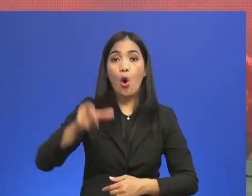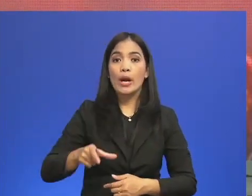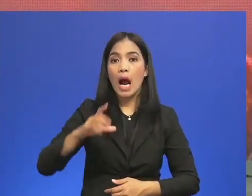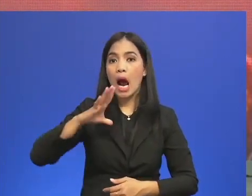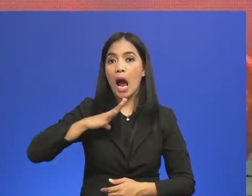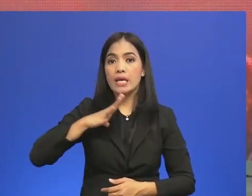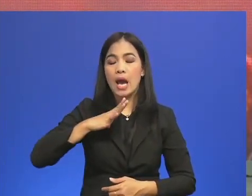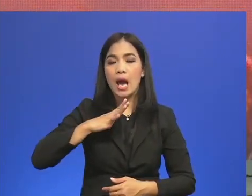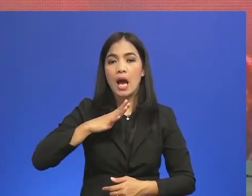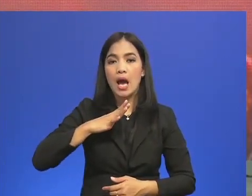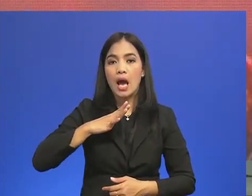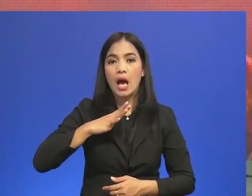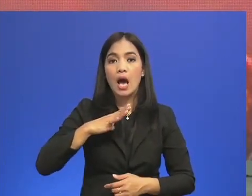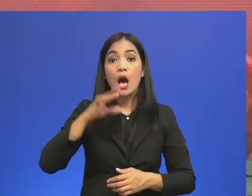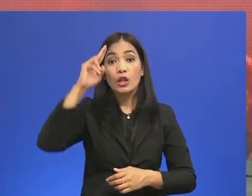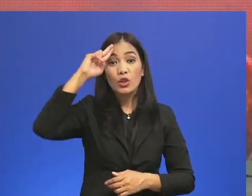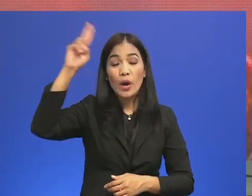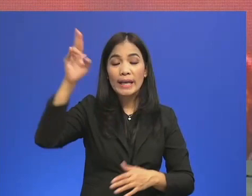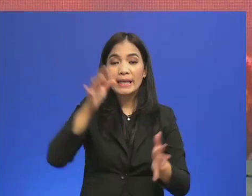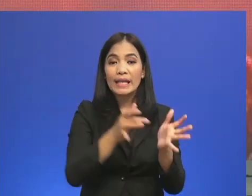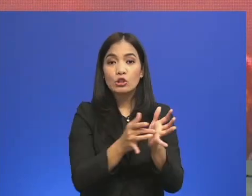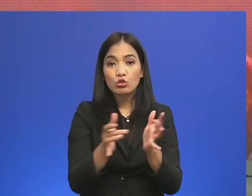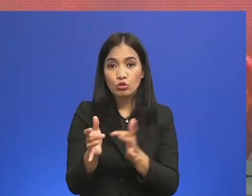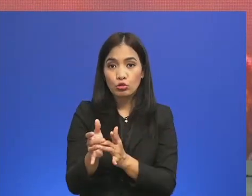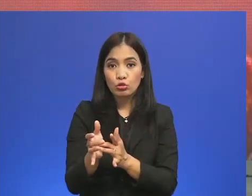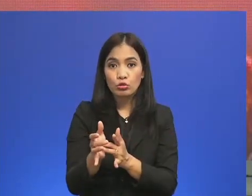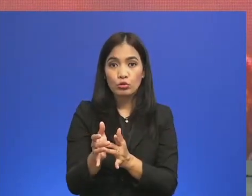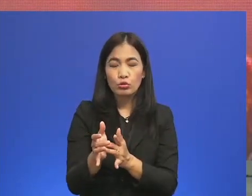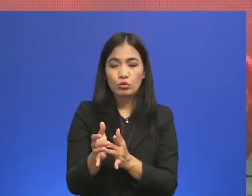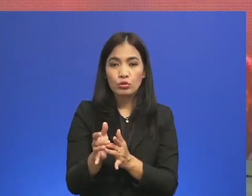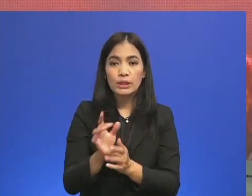Tuhan Yesus sendiri, saudara-saudaraku, ya,